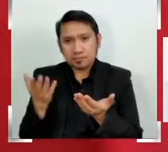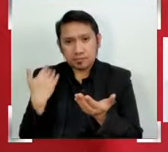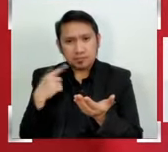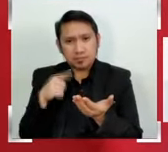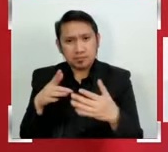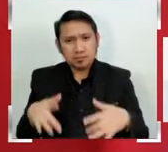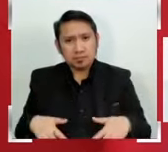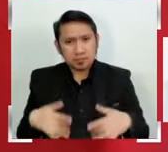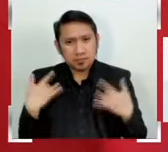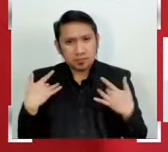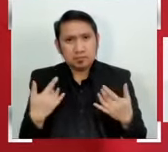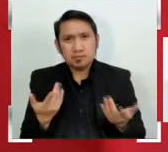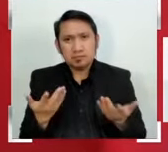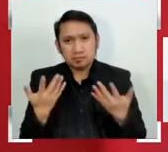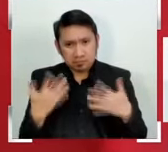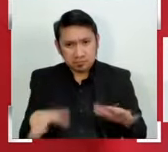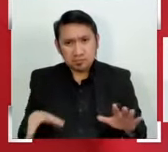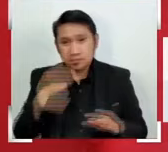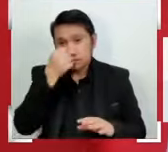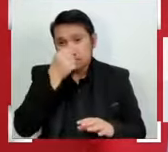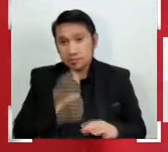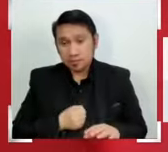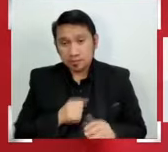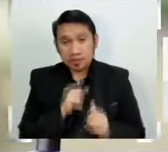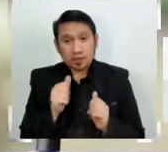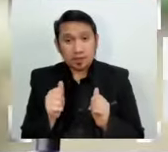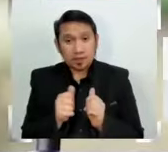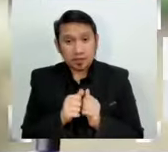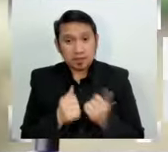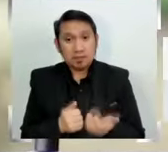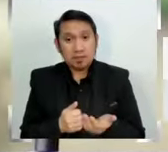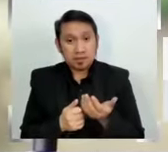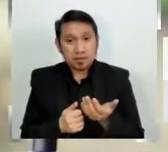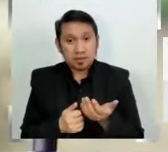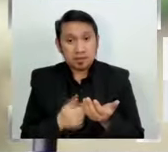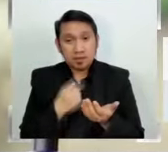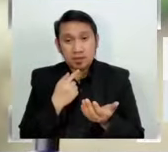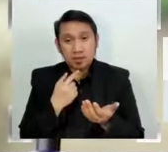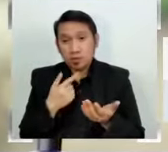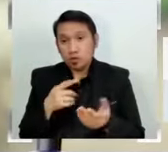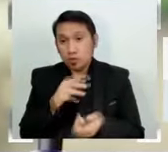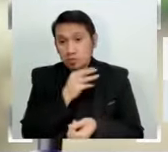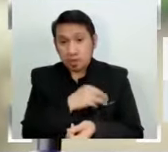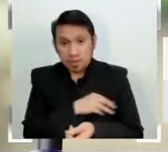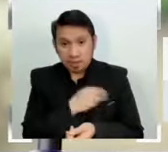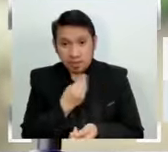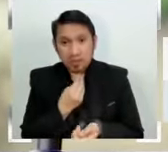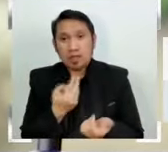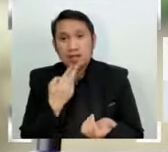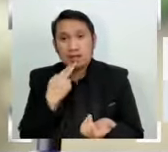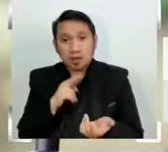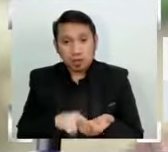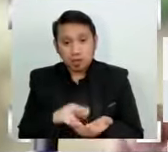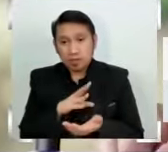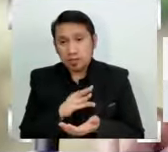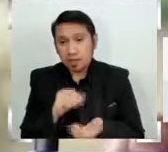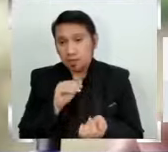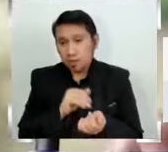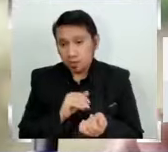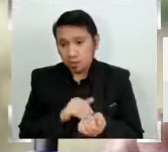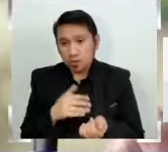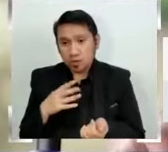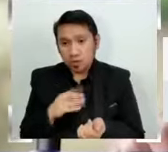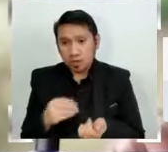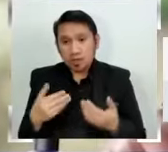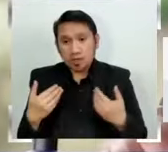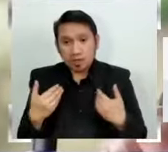Cascolan matapos ma-stroke kasama sa pinasabpina ang medical records at pati mga doktor ng general. Meron din silang hawak na ilang hair